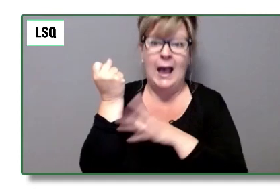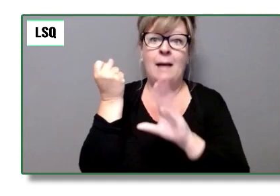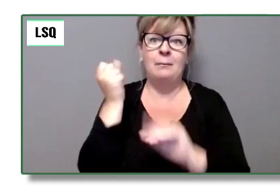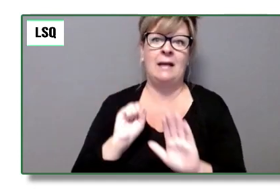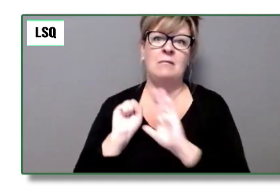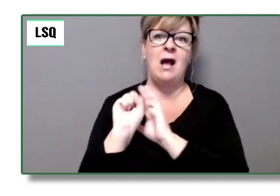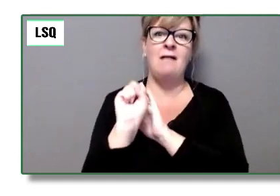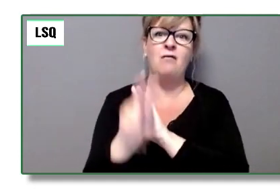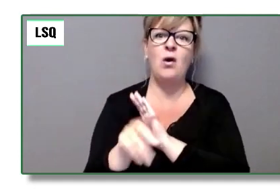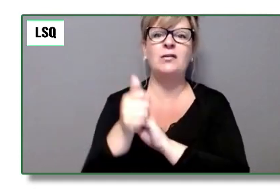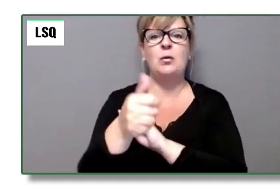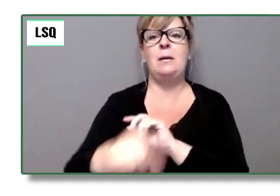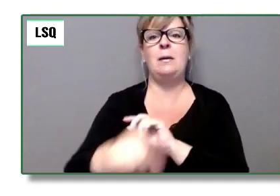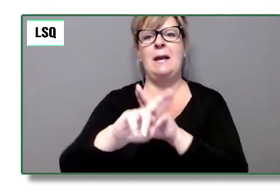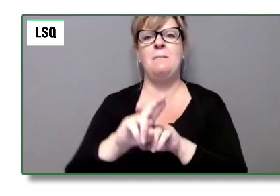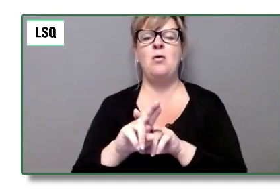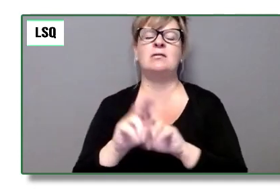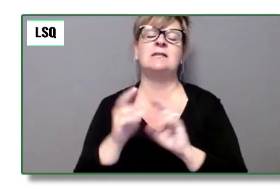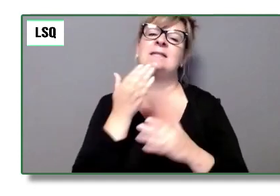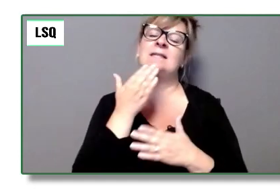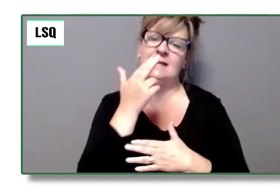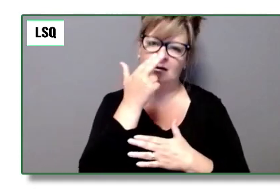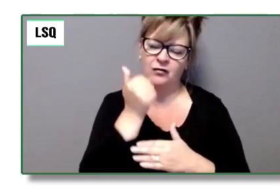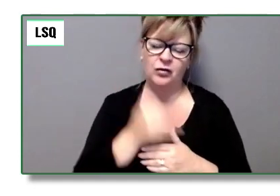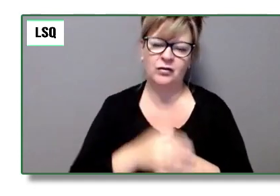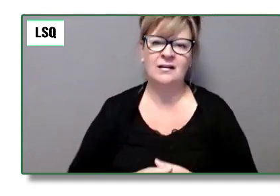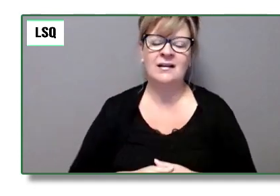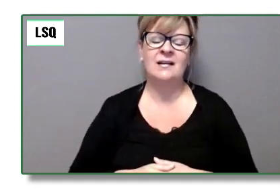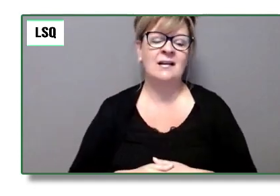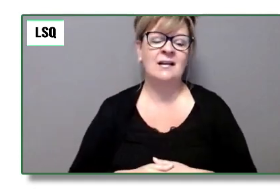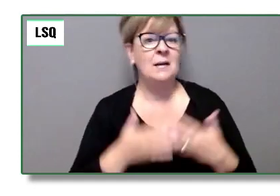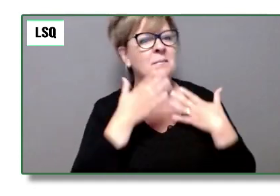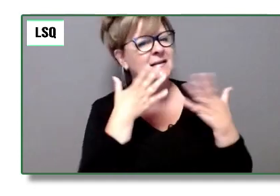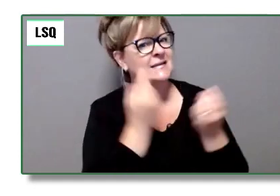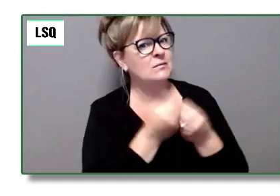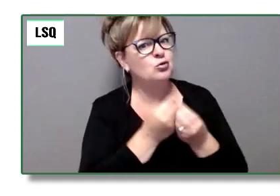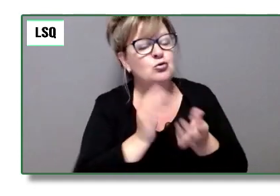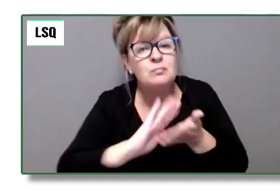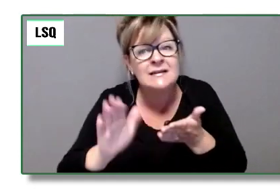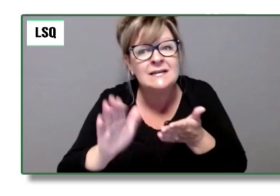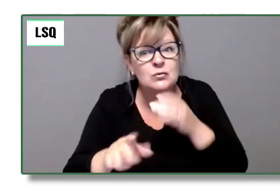suis d'accord avec ce que vous dites. C'est une époque passionnante dans laquelle nous vivons. Il y aura beaucoup plus